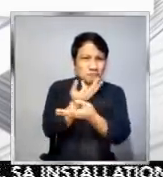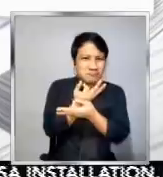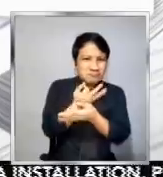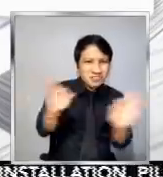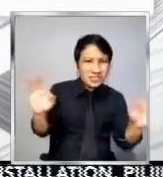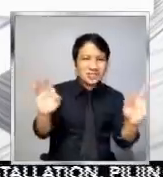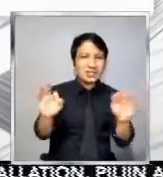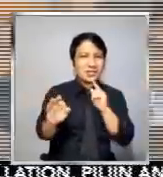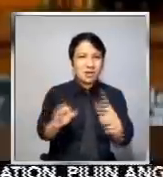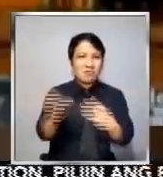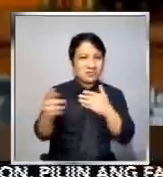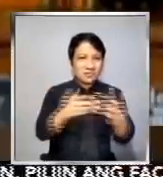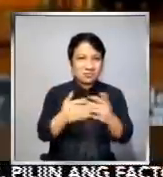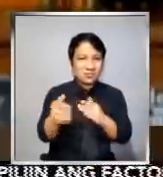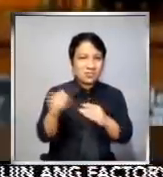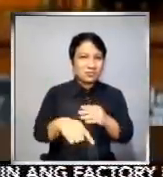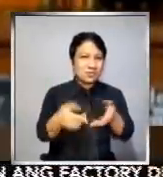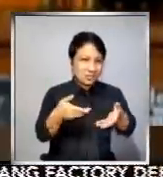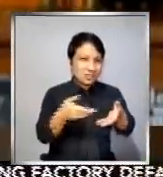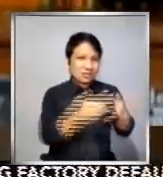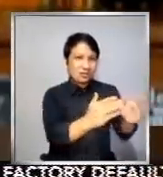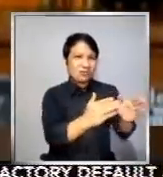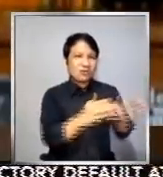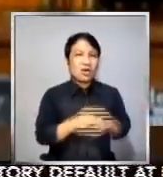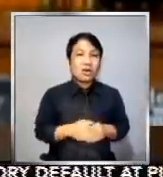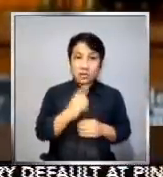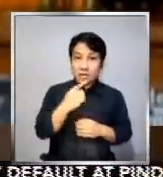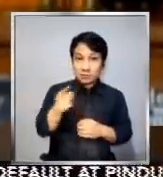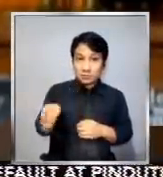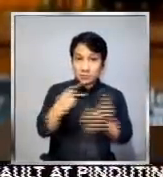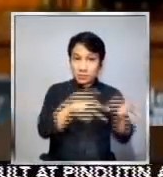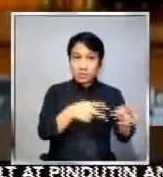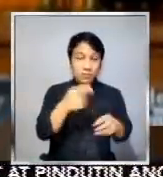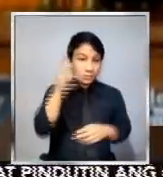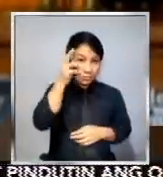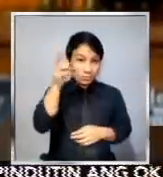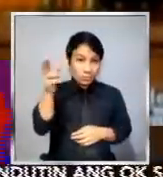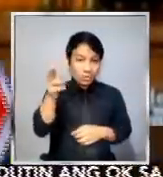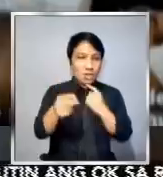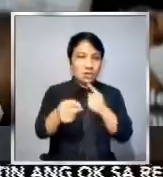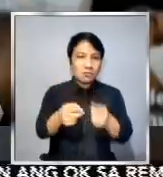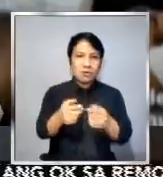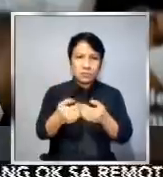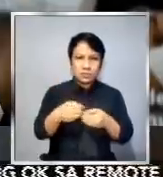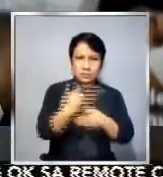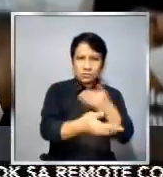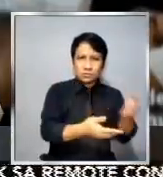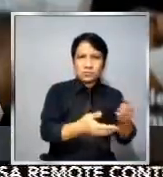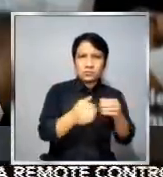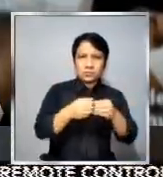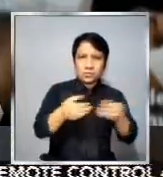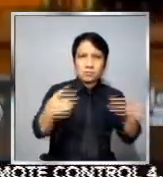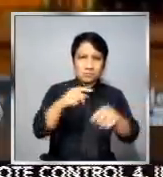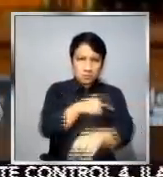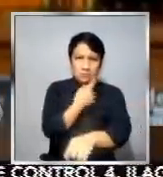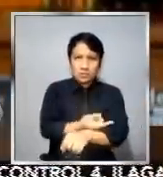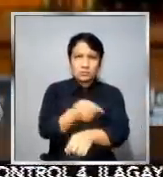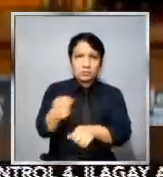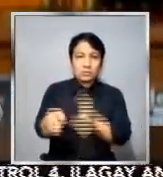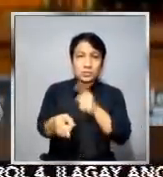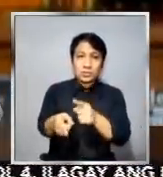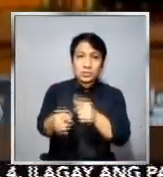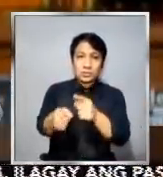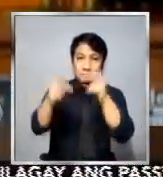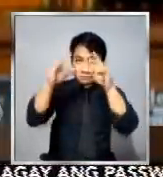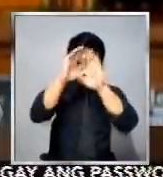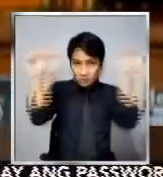ng pinagbigyan nito. Dagdag pa ni Roque, ang pagbibigay ng pardon ay isa sa pinakamalalaking kapangyarihan ng isang pangulo. Hindi naman daw